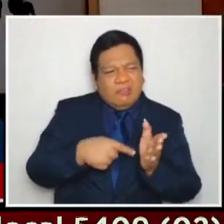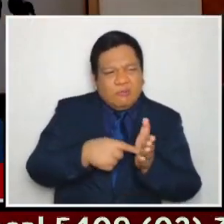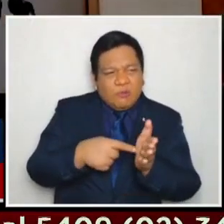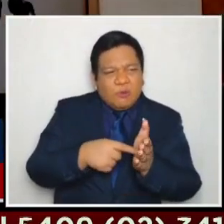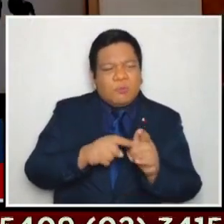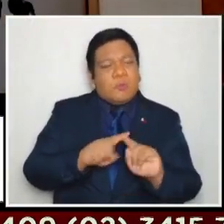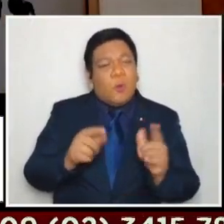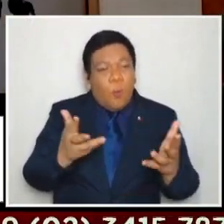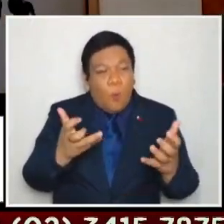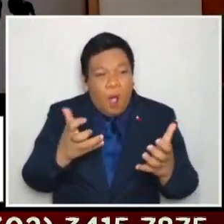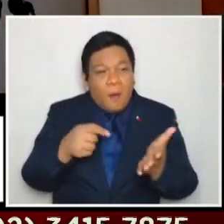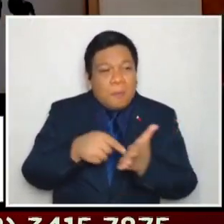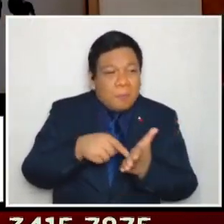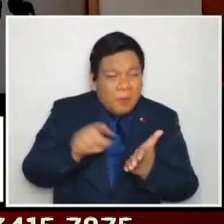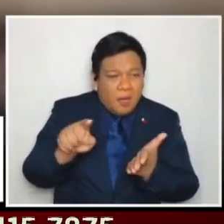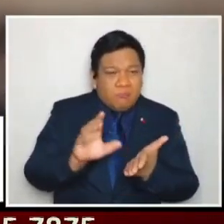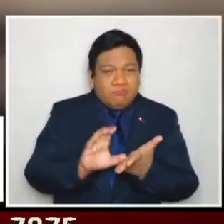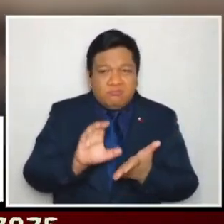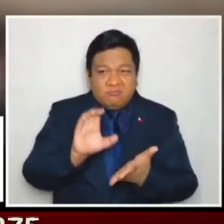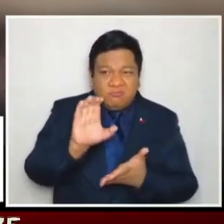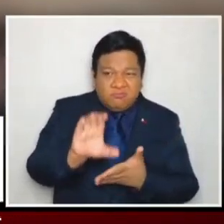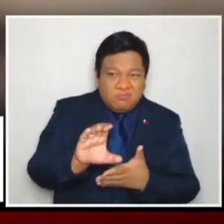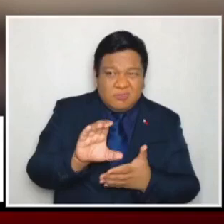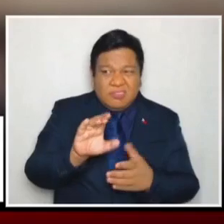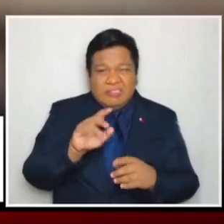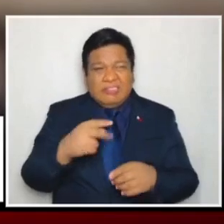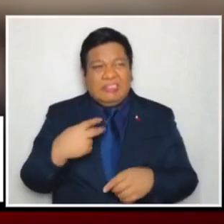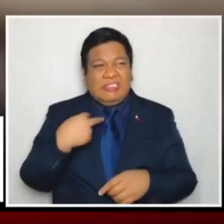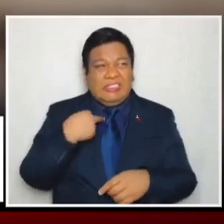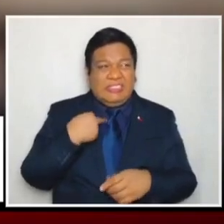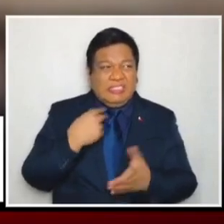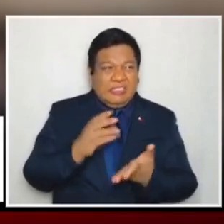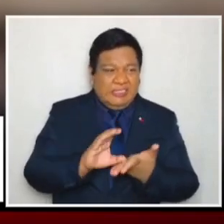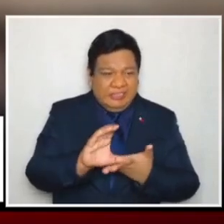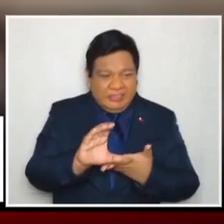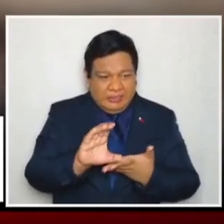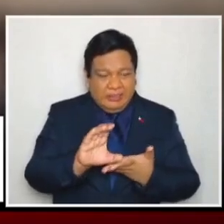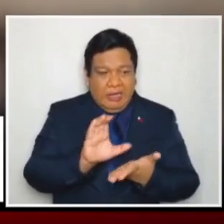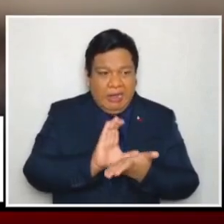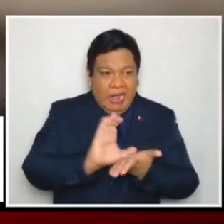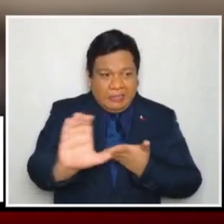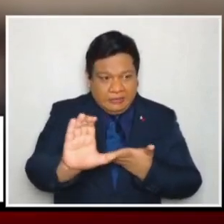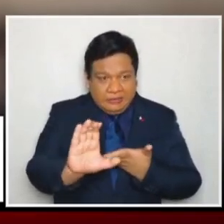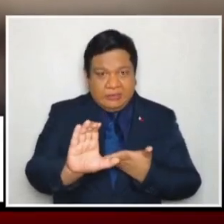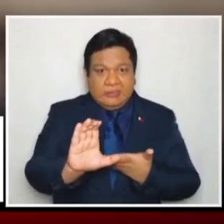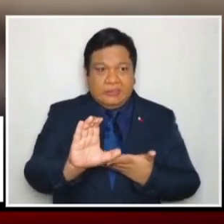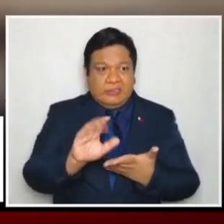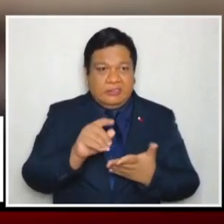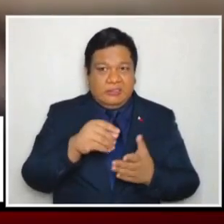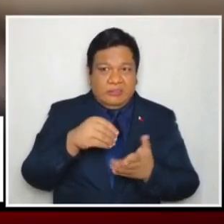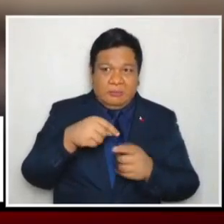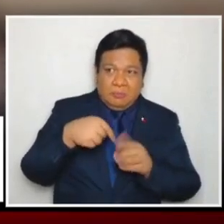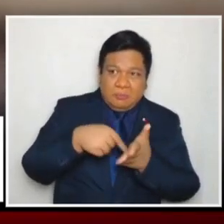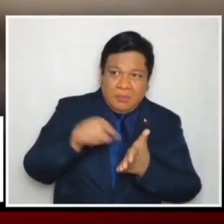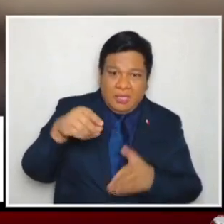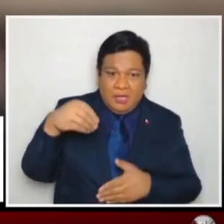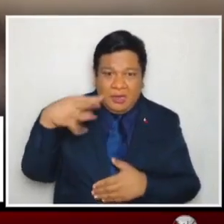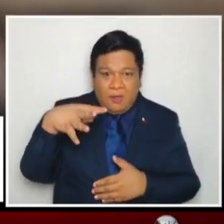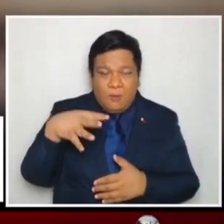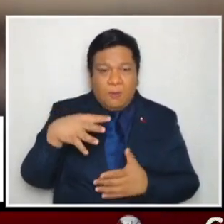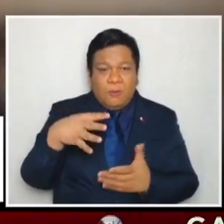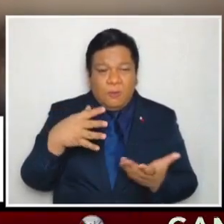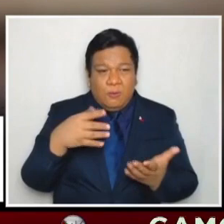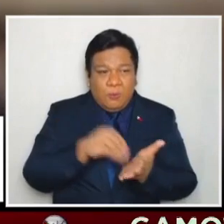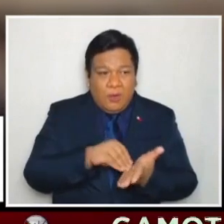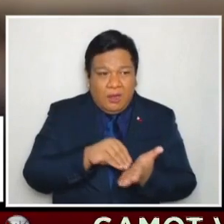magbayad in one swoop o biglaan isesettle yung kanilang arrears o utang.